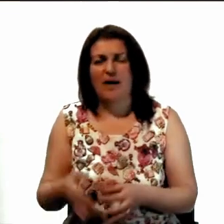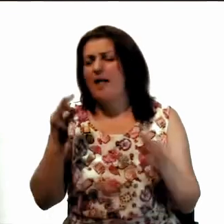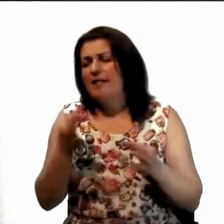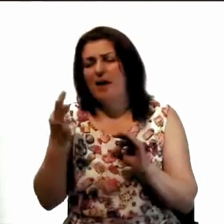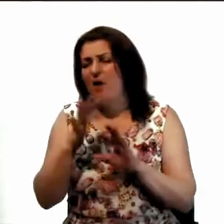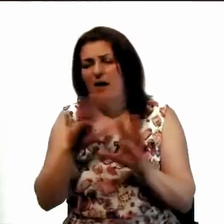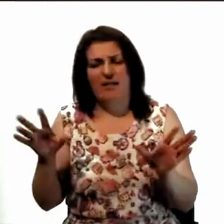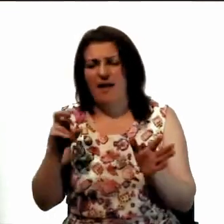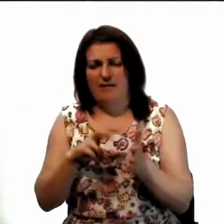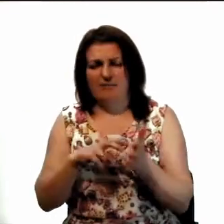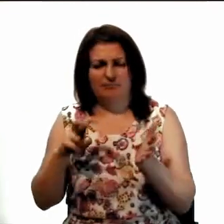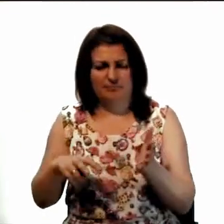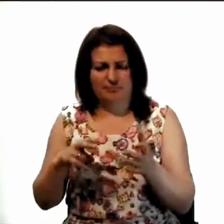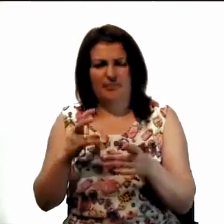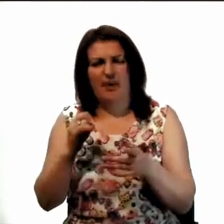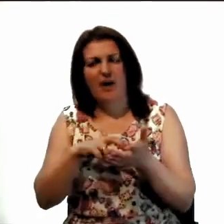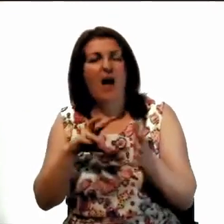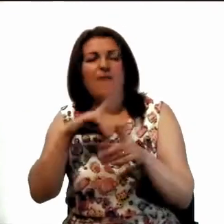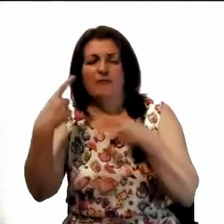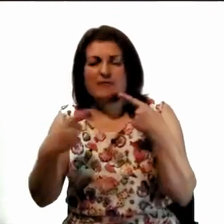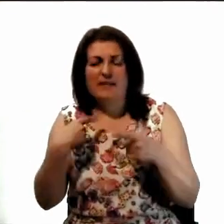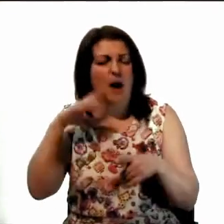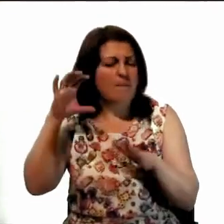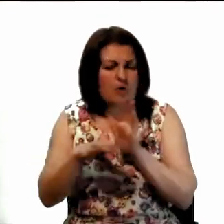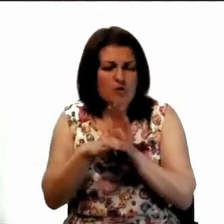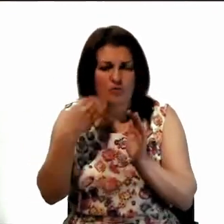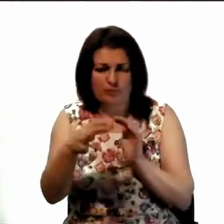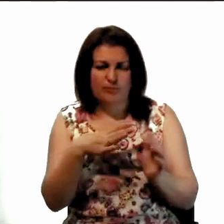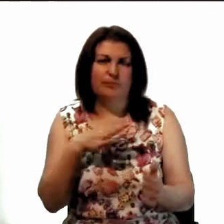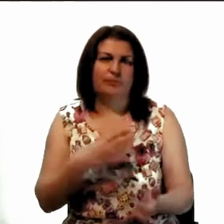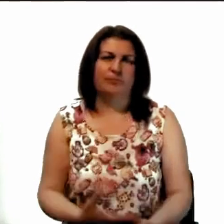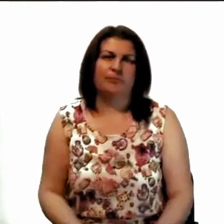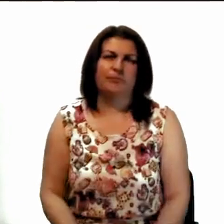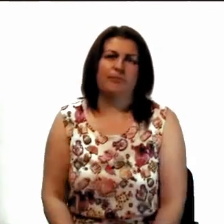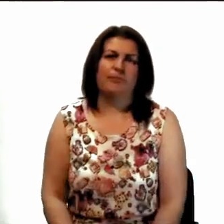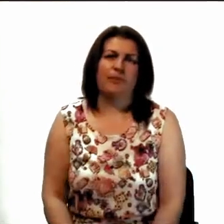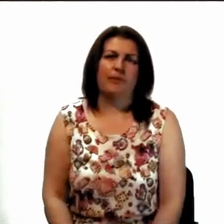Никогда не приступал. Всегда был послушным.